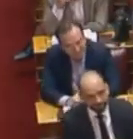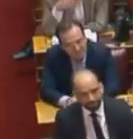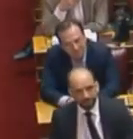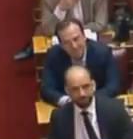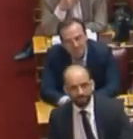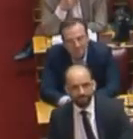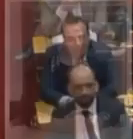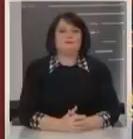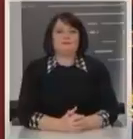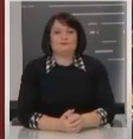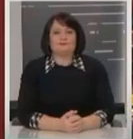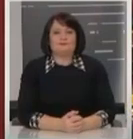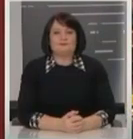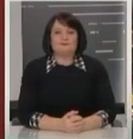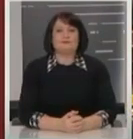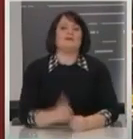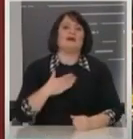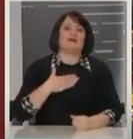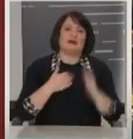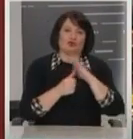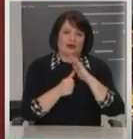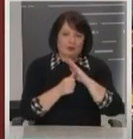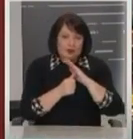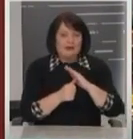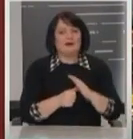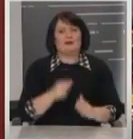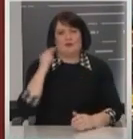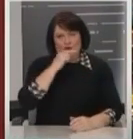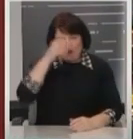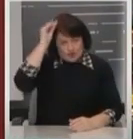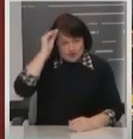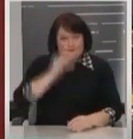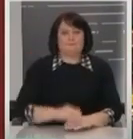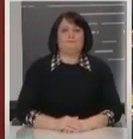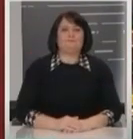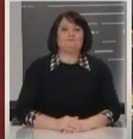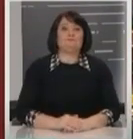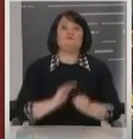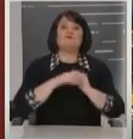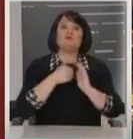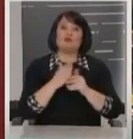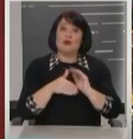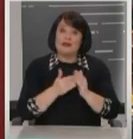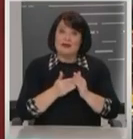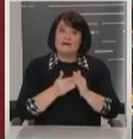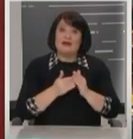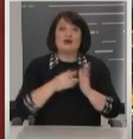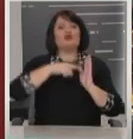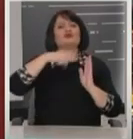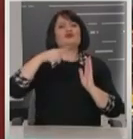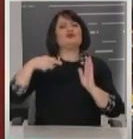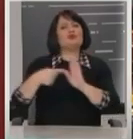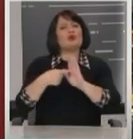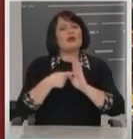Ευχαριστώ πολύ, κύριε Πρόεδρε. Είναι πολύ ενδιαφέρουσα η ανάλυση και τα γραφικά που μας παρουσίασε